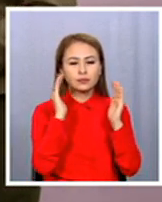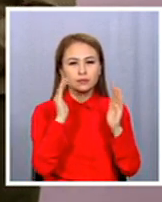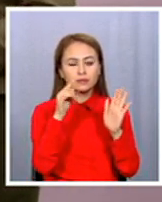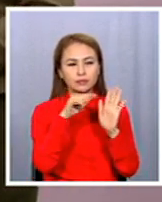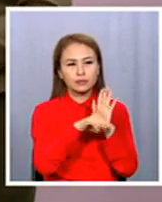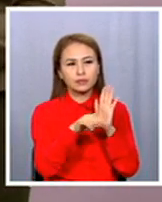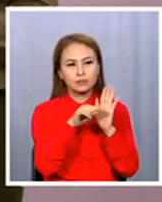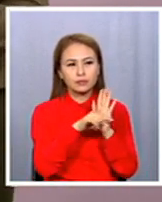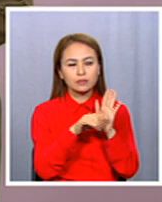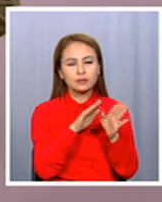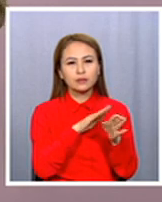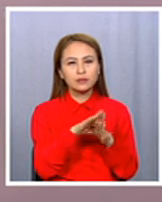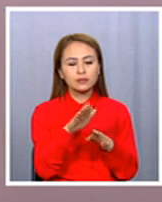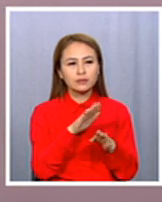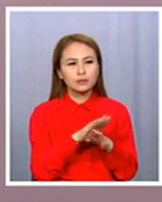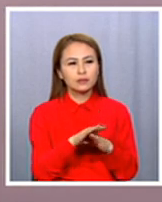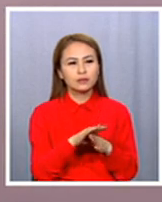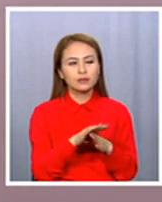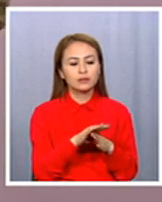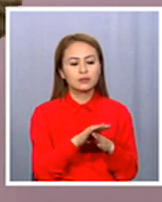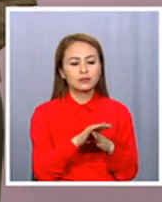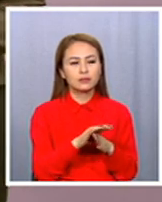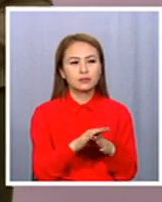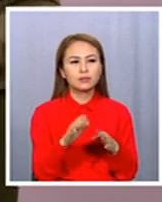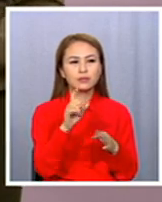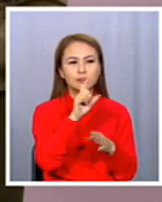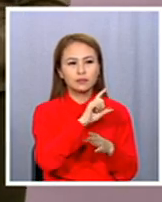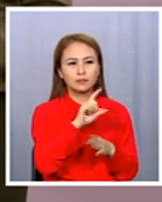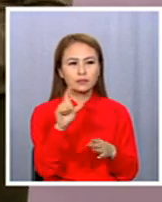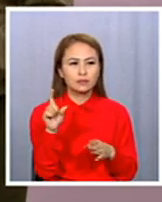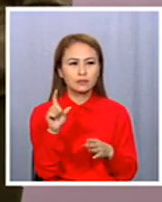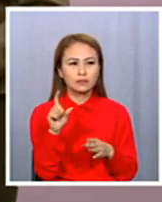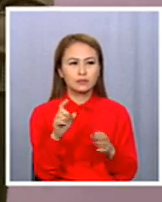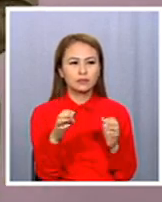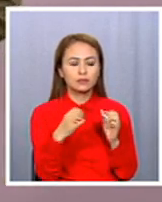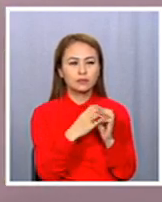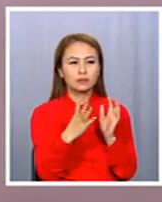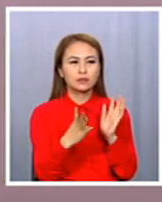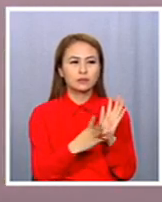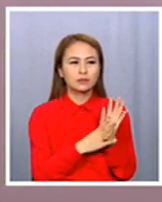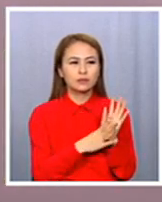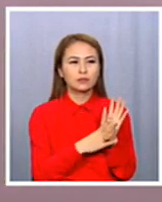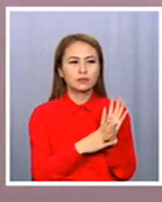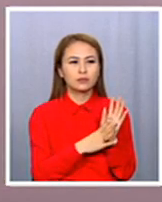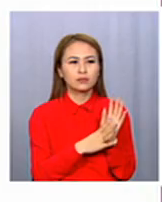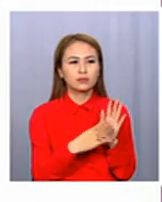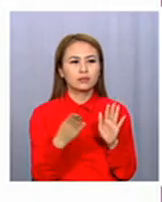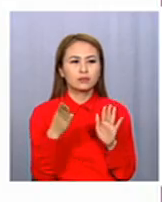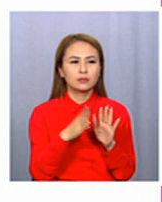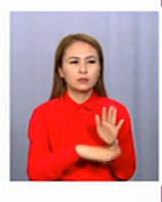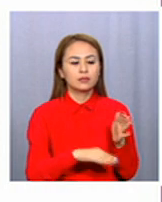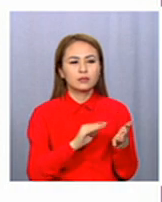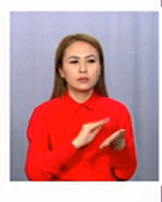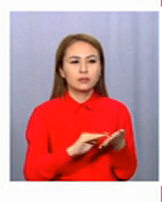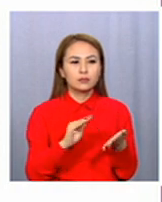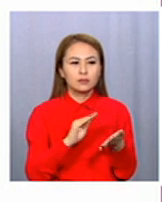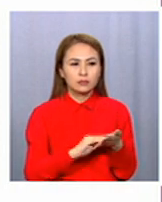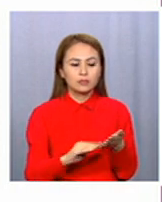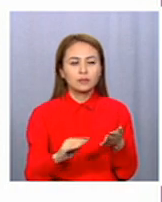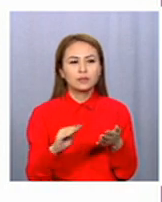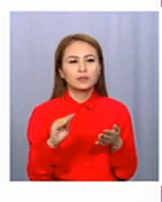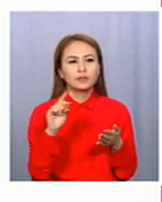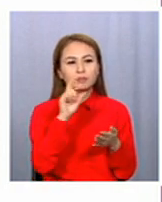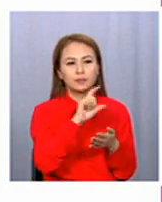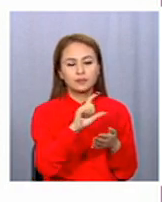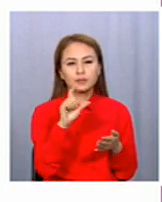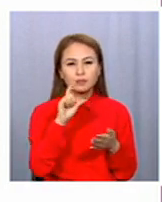ішін орындаймыз. Бөліміне 19 санын өзгертпей жазамыз. Алымдарын біріне